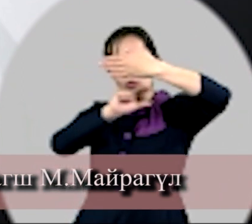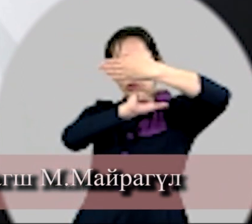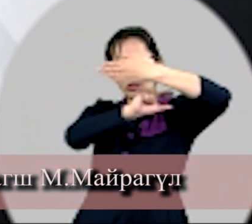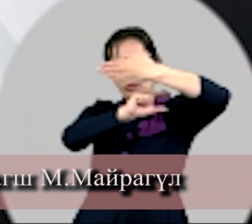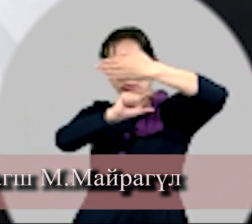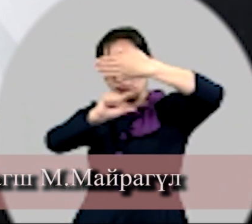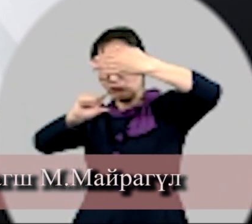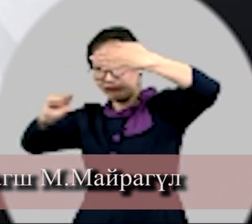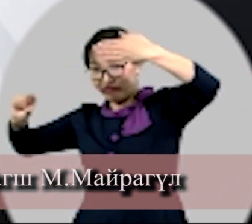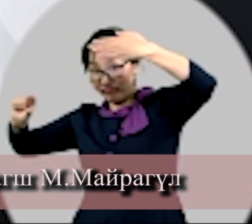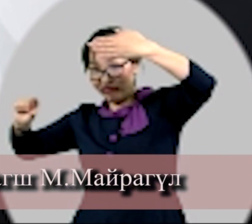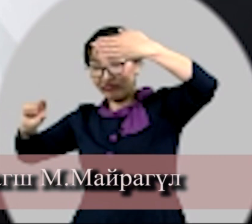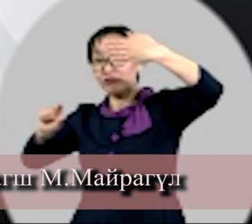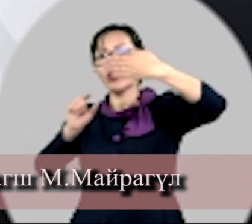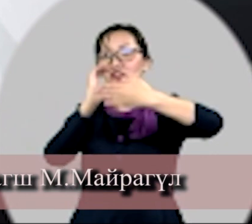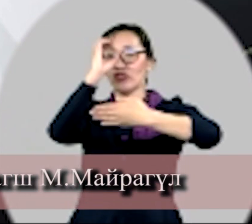белгілейміз?